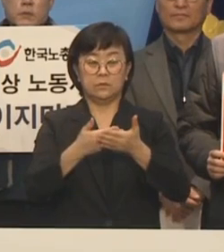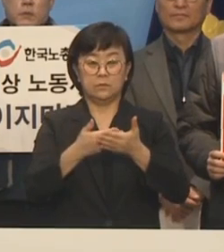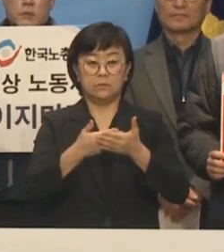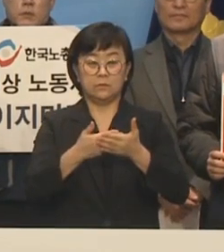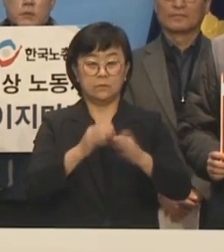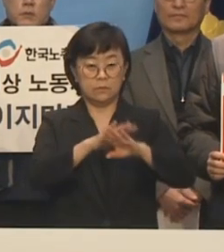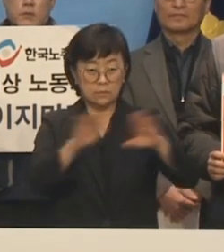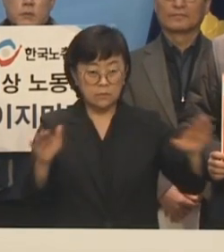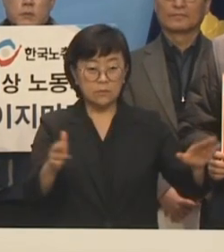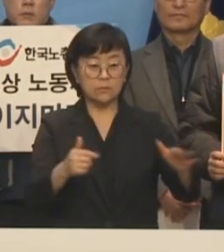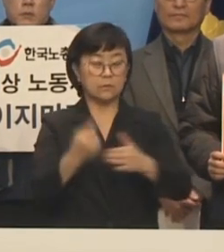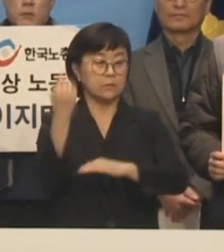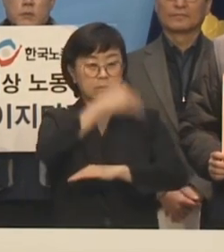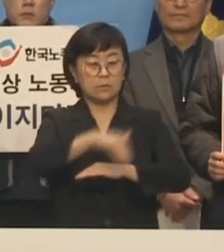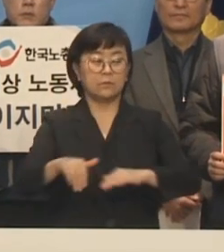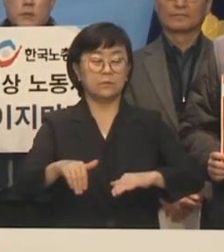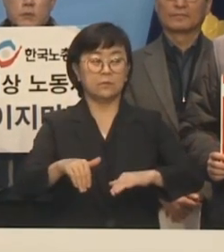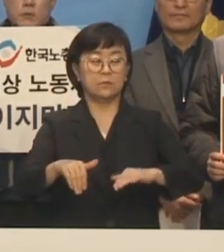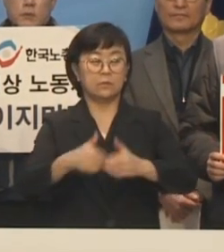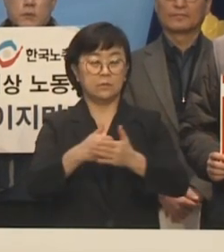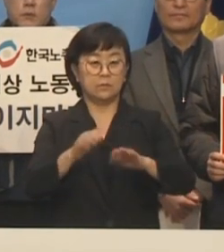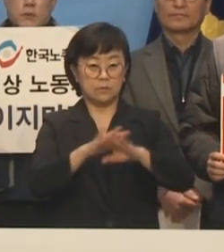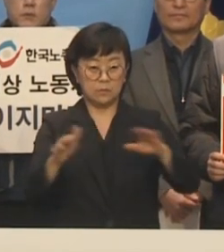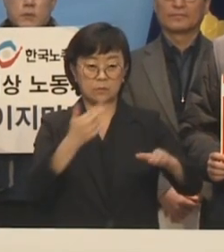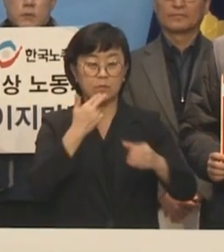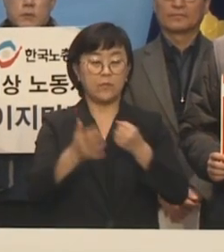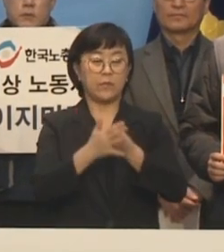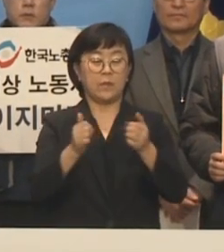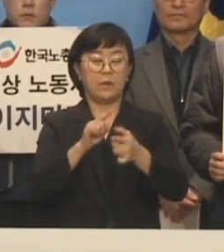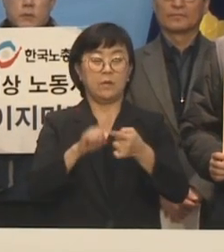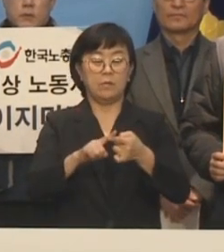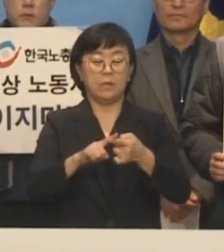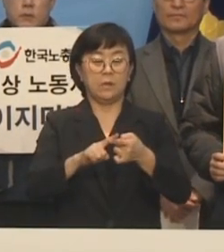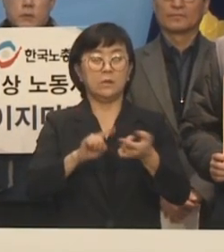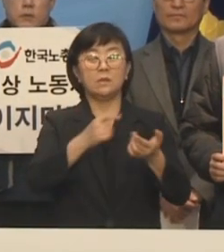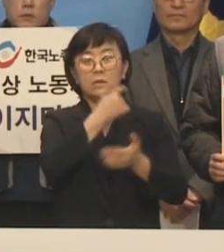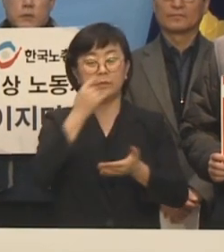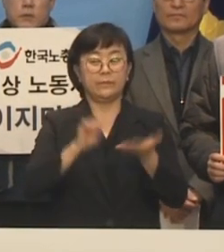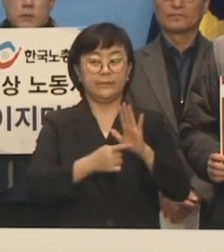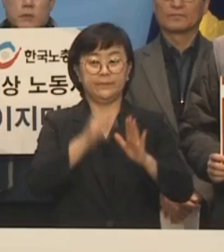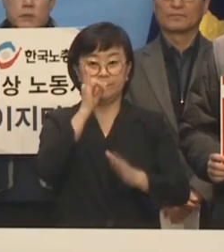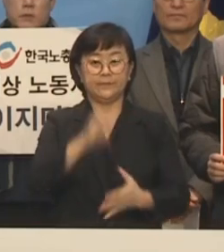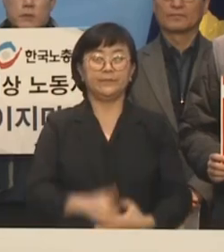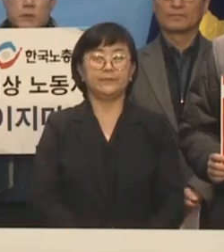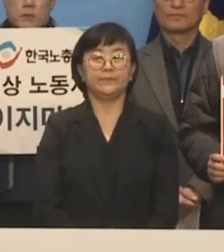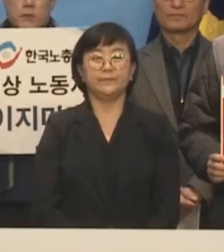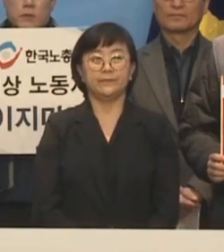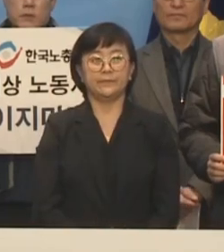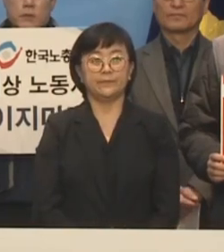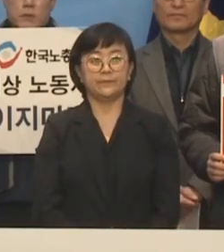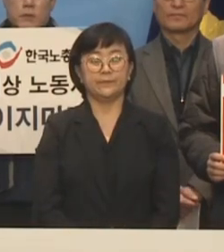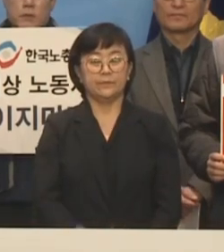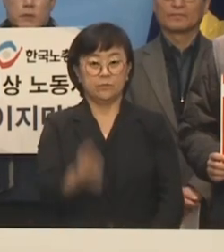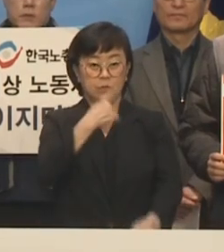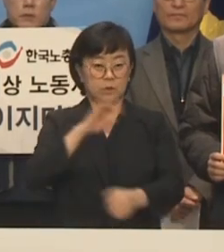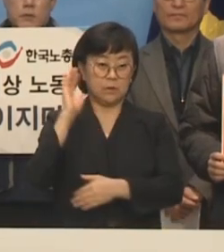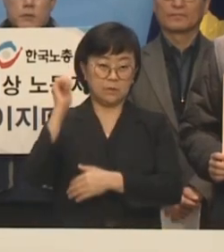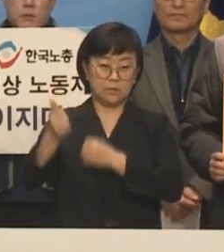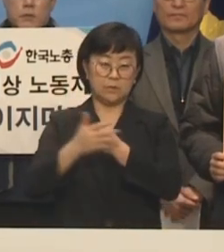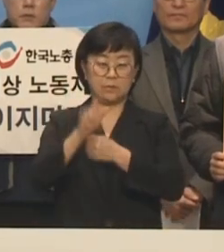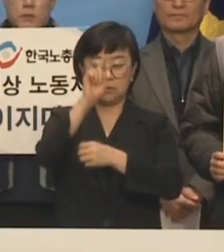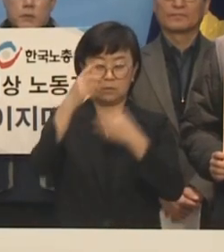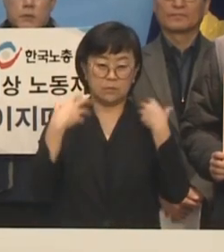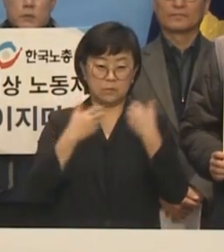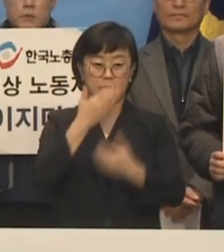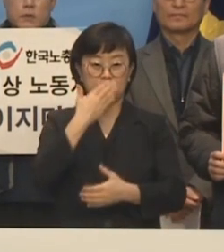무대책, 무성의로 일관해왔다는 반증이 아닐 수 없습니다. 무능한 대통령과 정부가